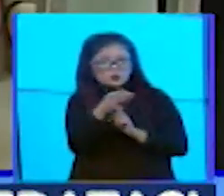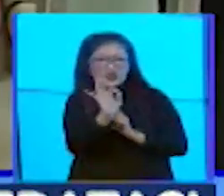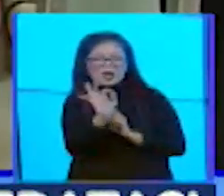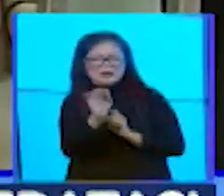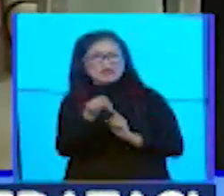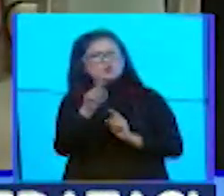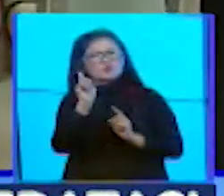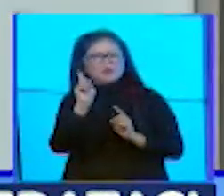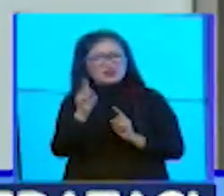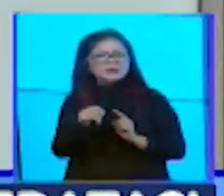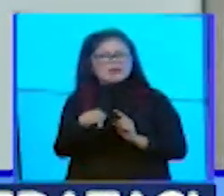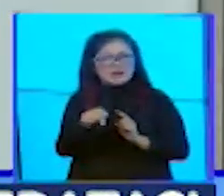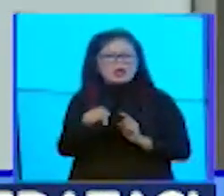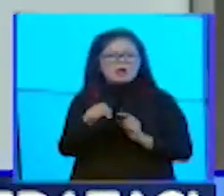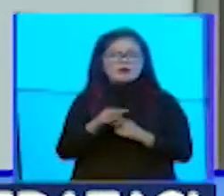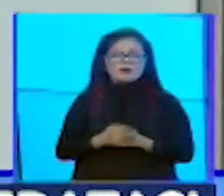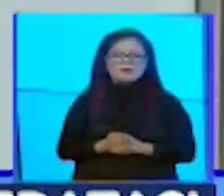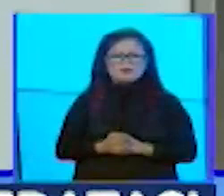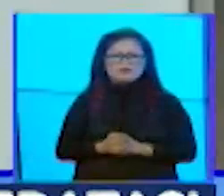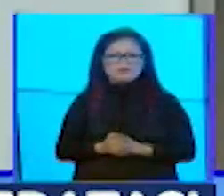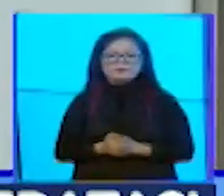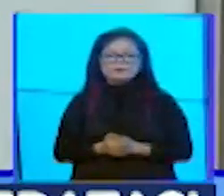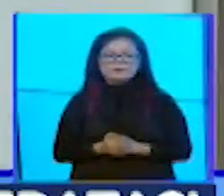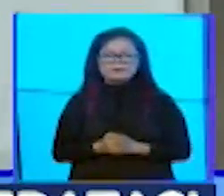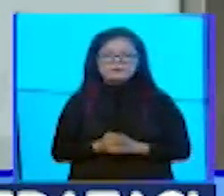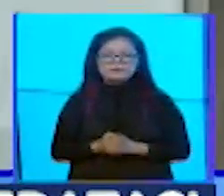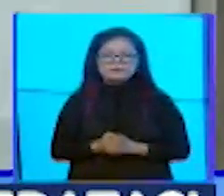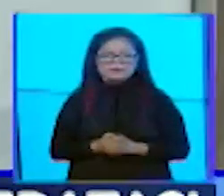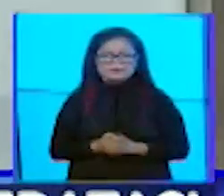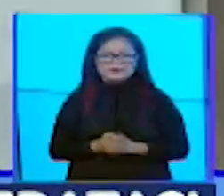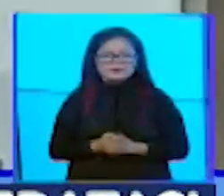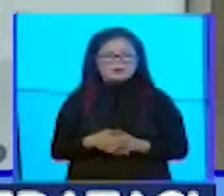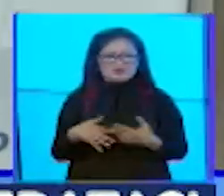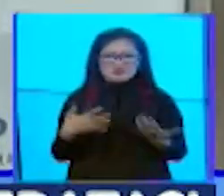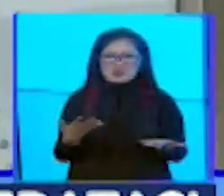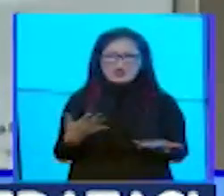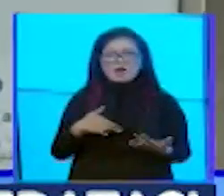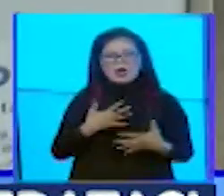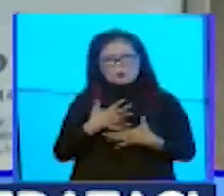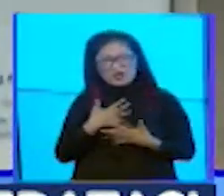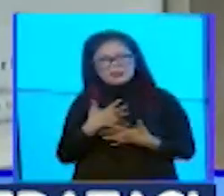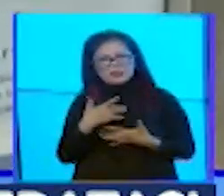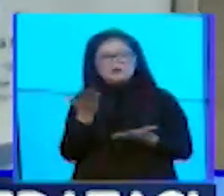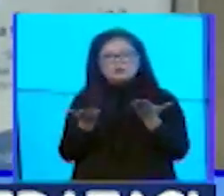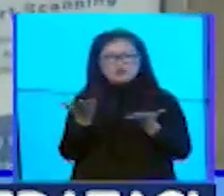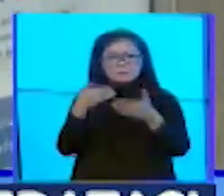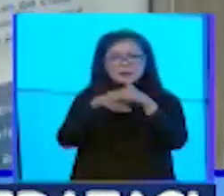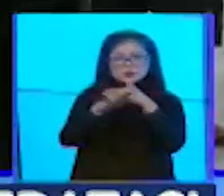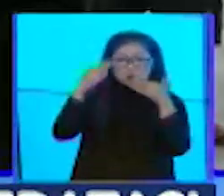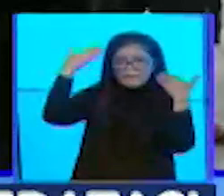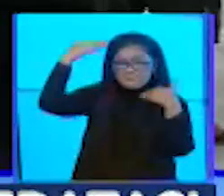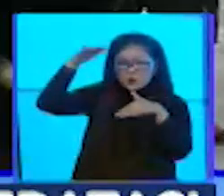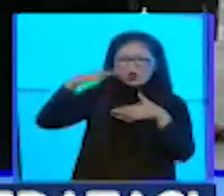ke fasilitas-fasilitas tersebut. Saya kira ini yang cukup mengkhawatirkan. Jadi kalau di pusat perbelanjaan saya kira tidak perlu dikhawatirkan lagi